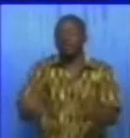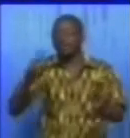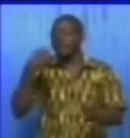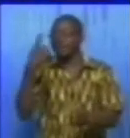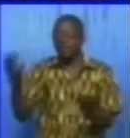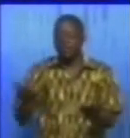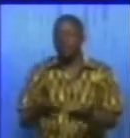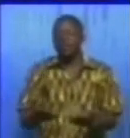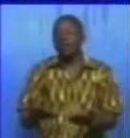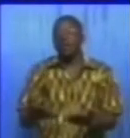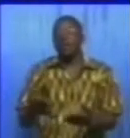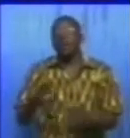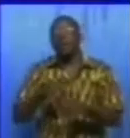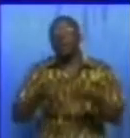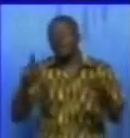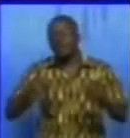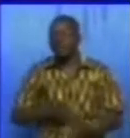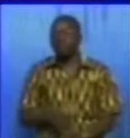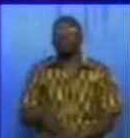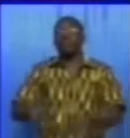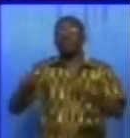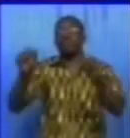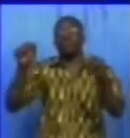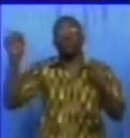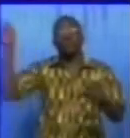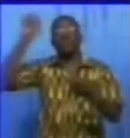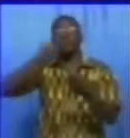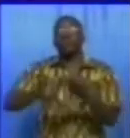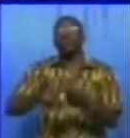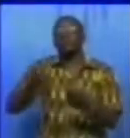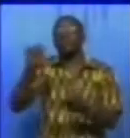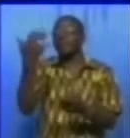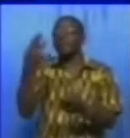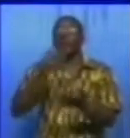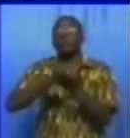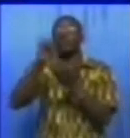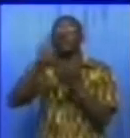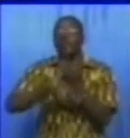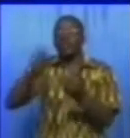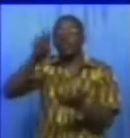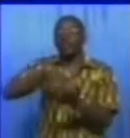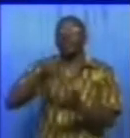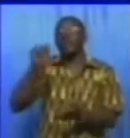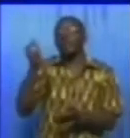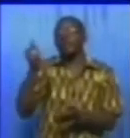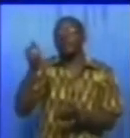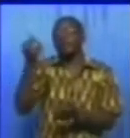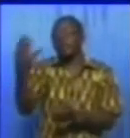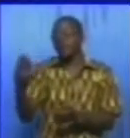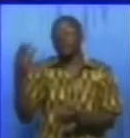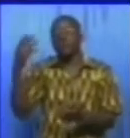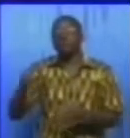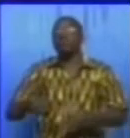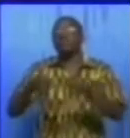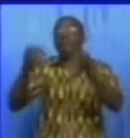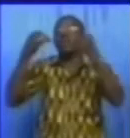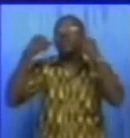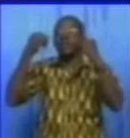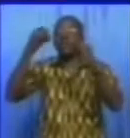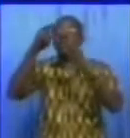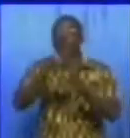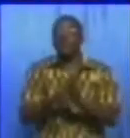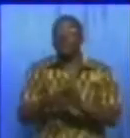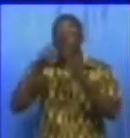là. Mais ça va se poursuivre jusqu'au 15 janvier 2014. Donc c'est juste pour donner l'information et